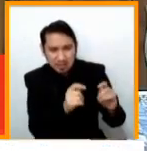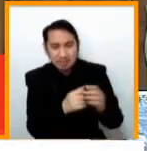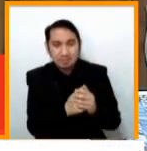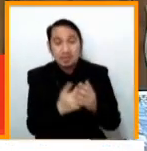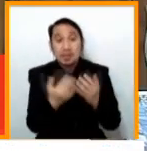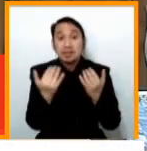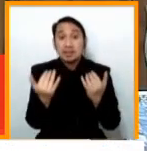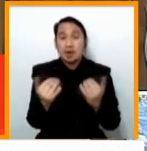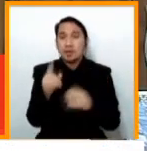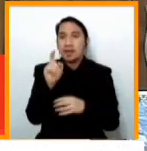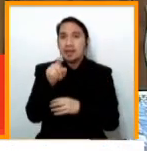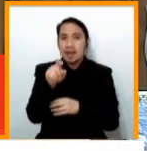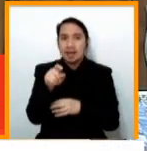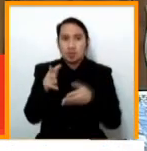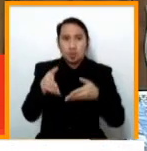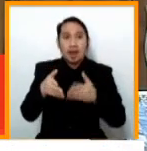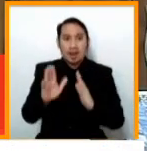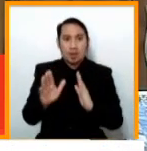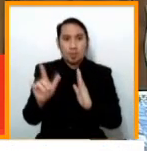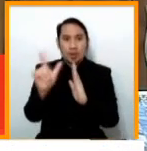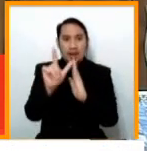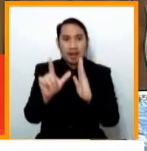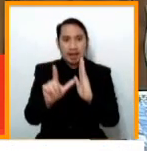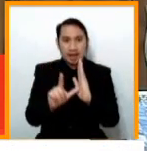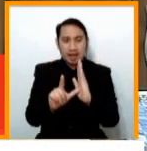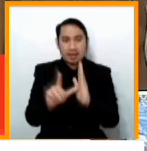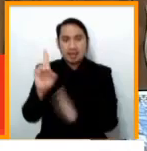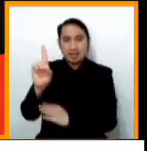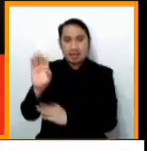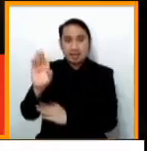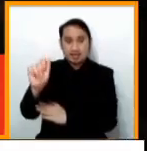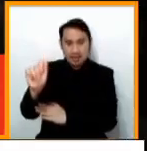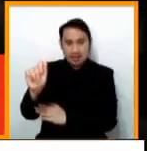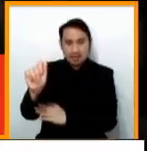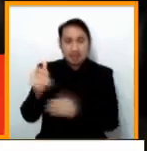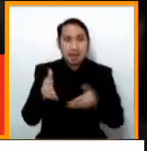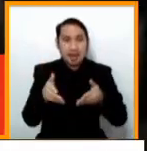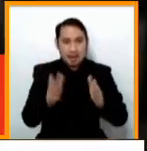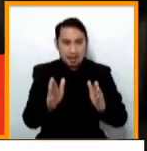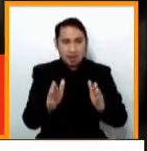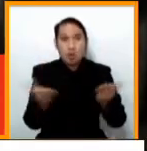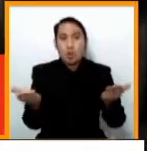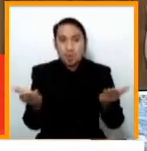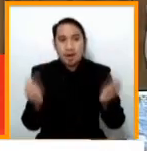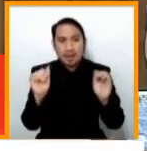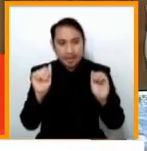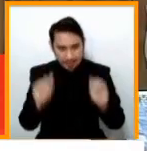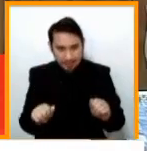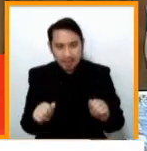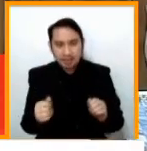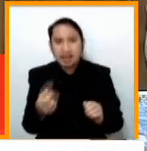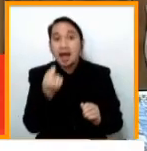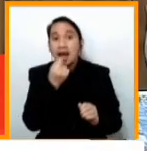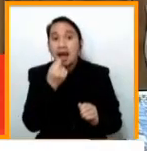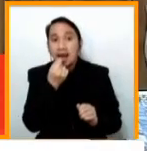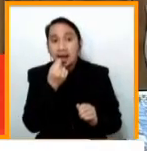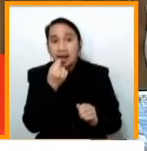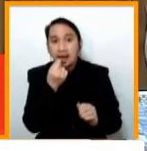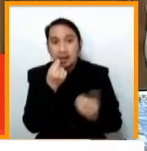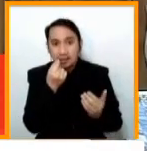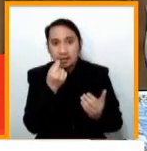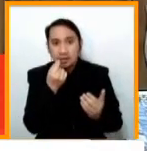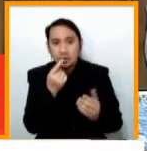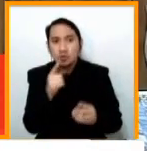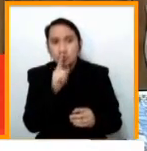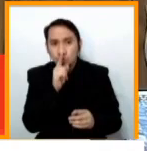at autorisado ng Food and Drug Administration ng mga outlet kung walang garantiya na iyan